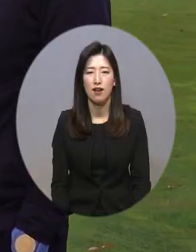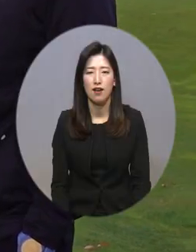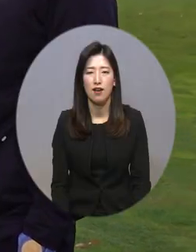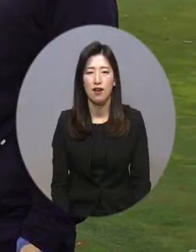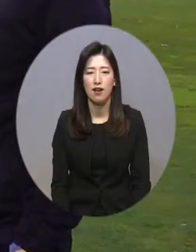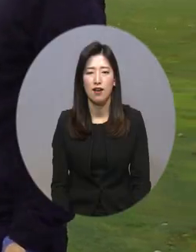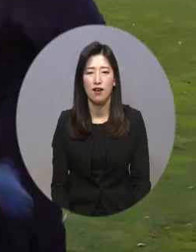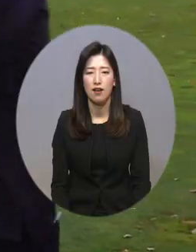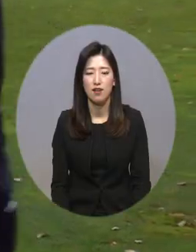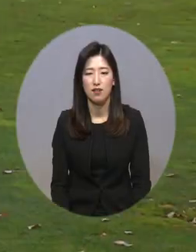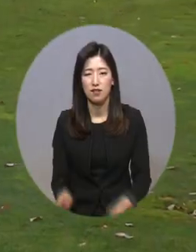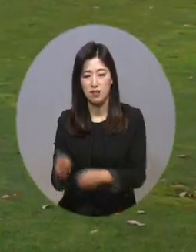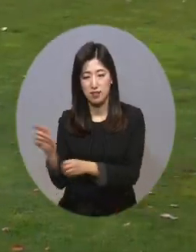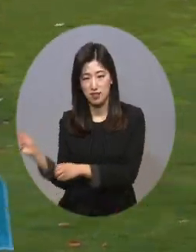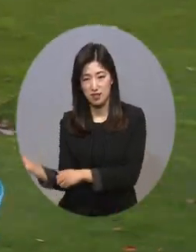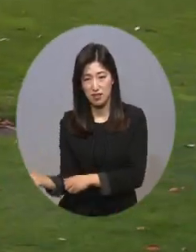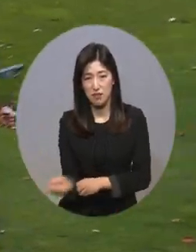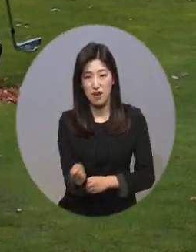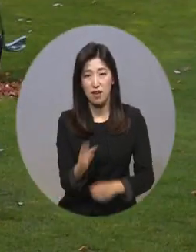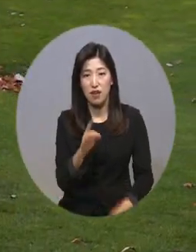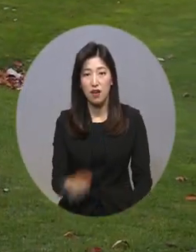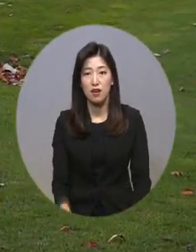뉴스 사랑 거야